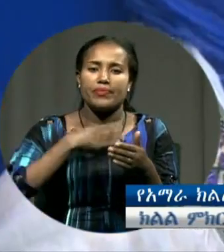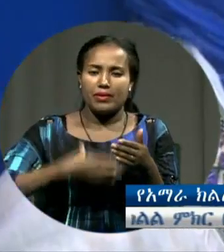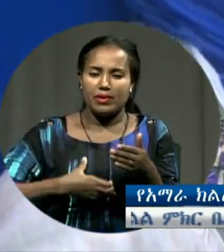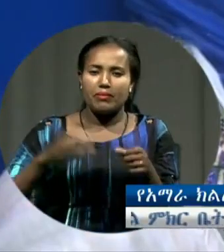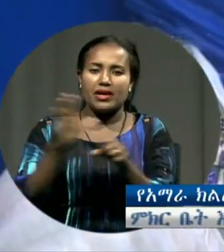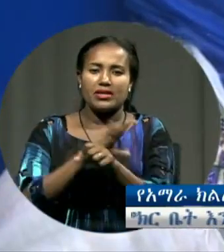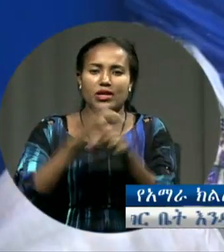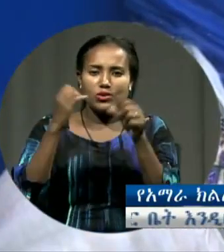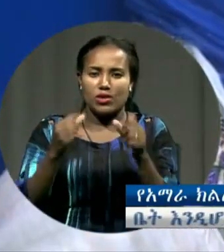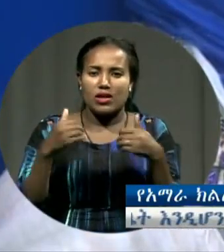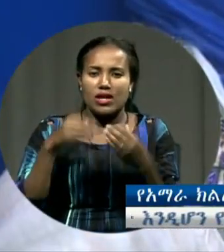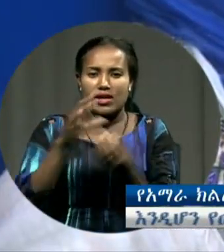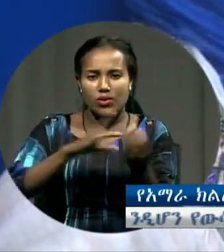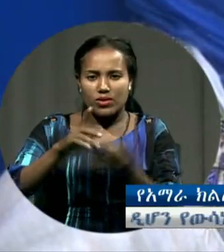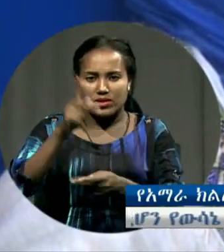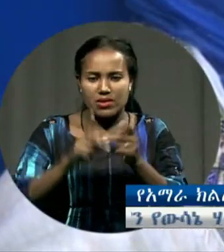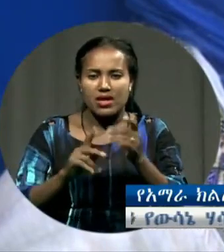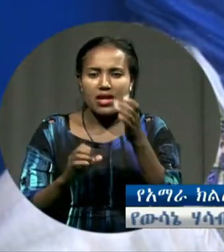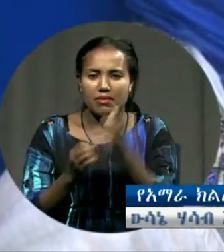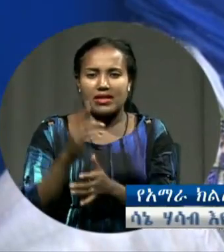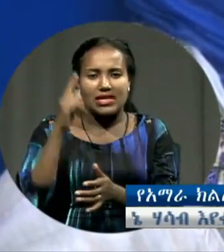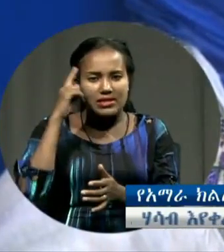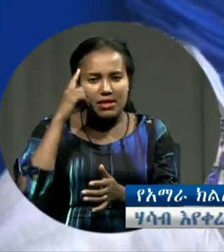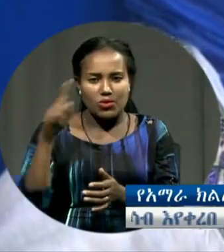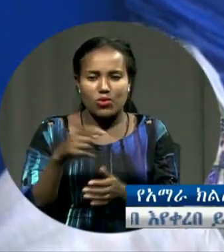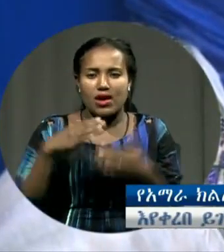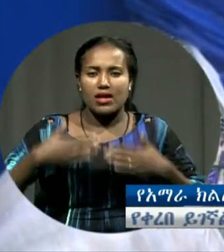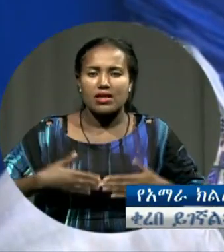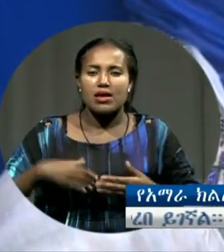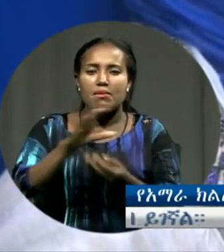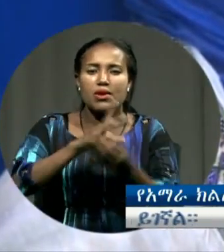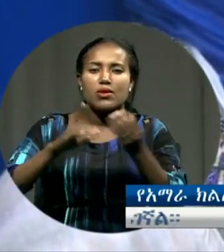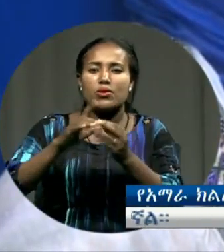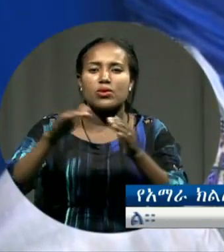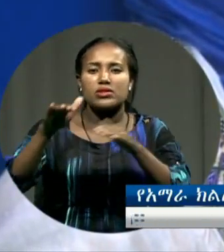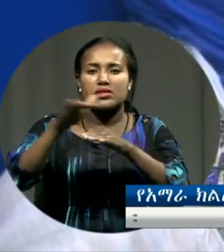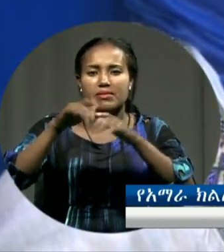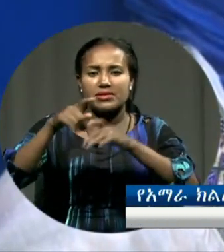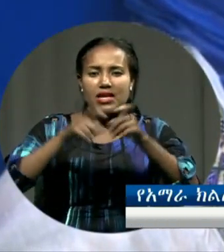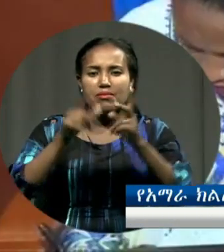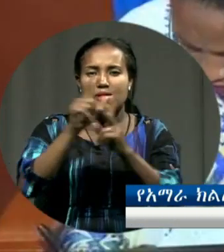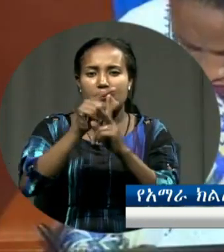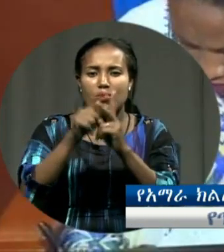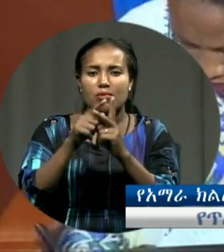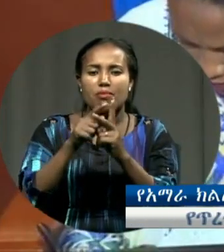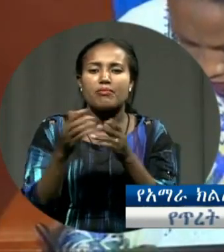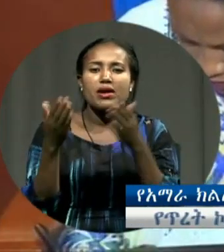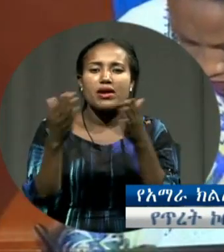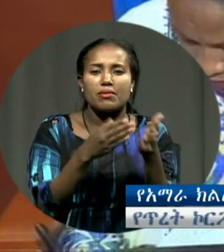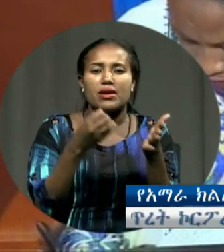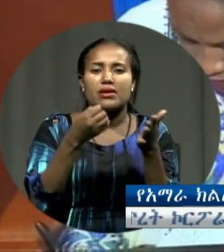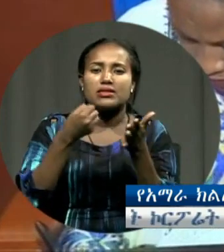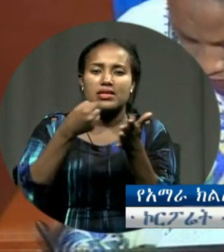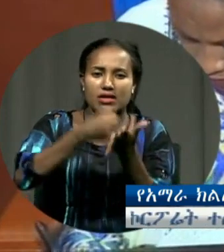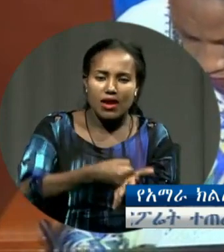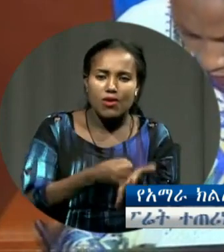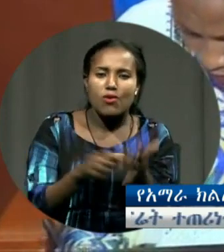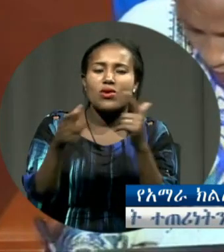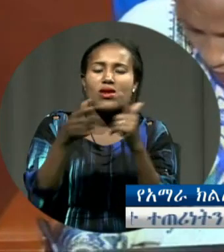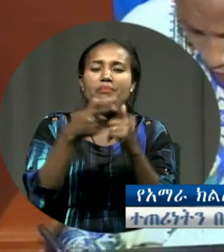ችሎታ ያላቸውና ለክልሉ ህዝብ ልማት ተቆርቋሪ የሆኑ አካላትን በክልሉ ርዕሰ መስተዳደር መልምሎ በማቅረብ በክልሉ ምክር ቤት ያጸድቃል።